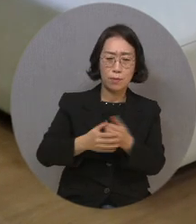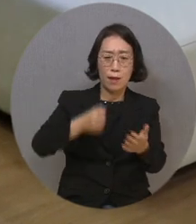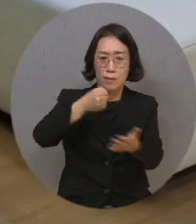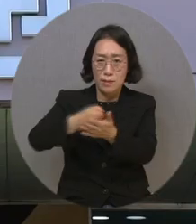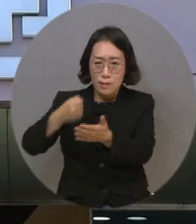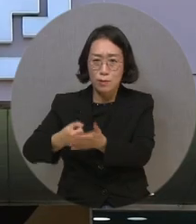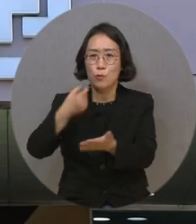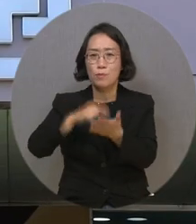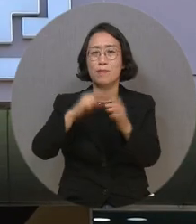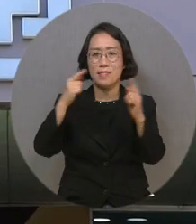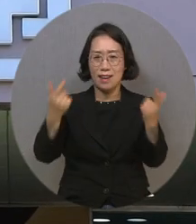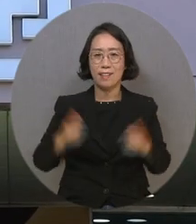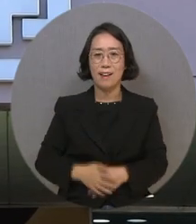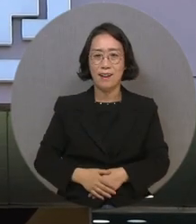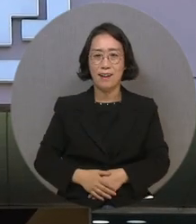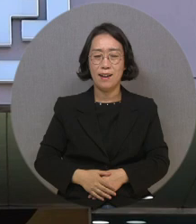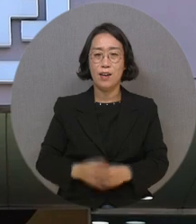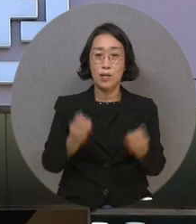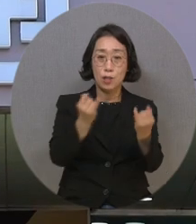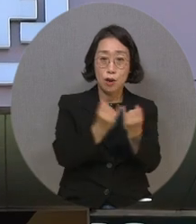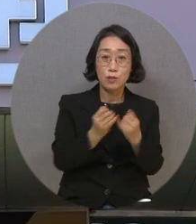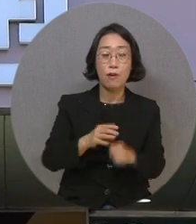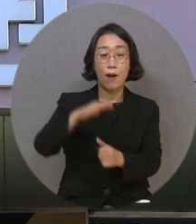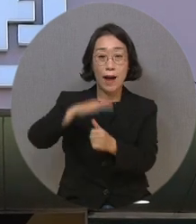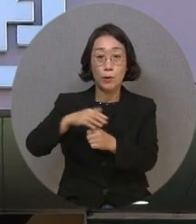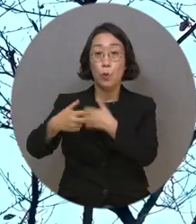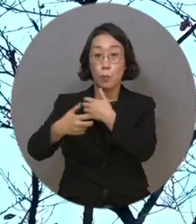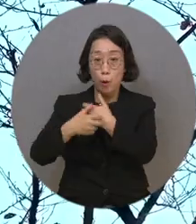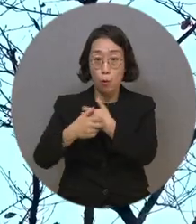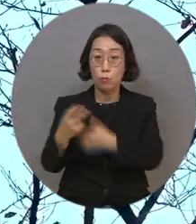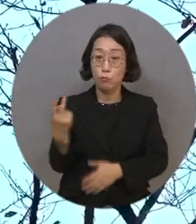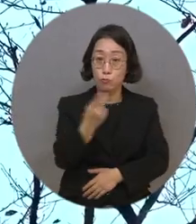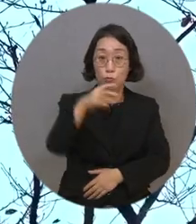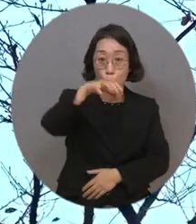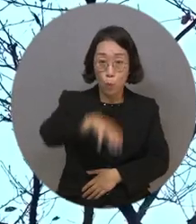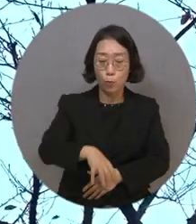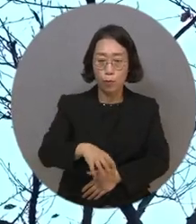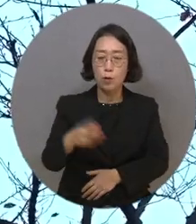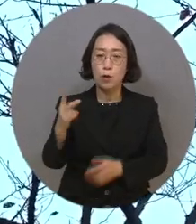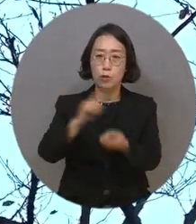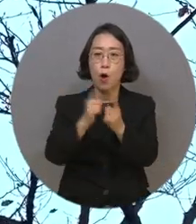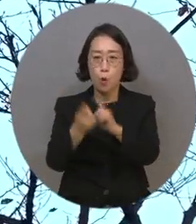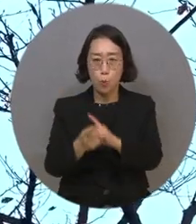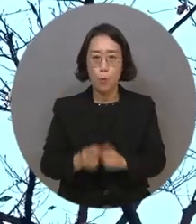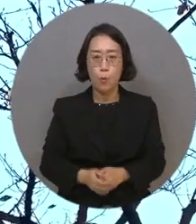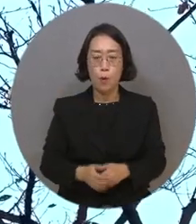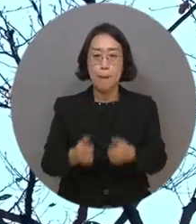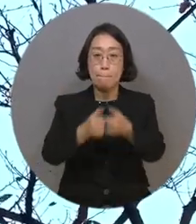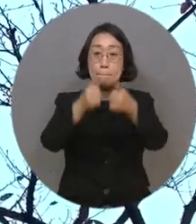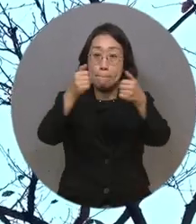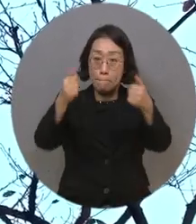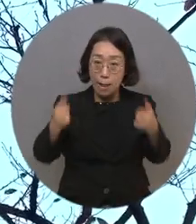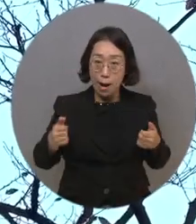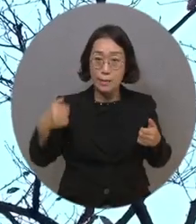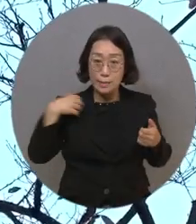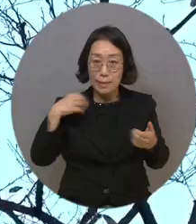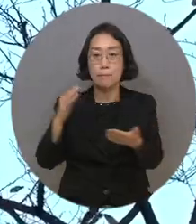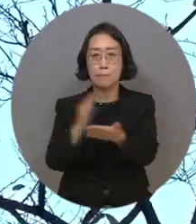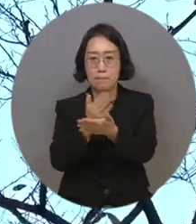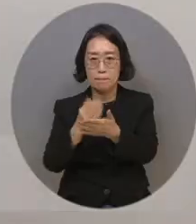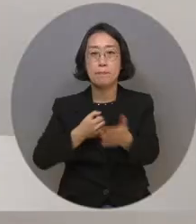어렵습니다. 현대 여성 아동병원과 미즈병원은 서로 협업을 통해 요일을 나눠 분담하기로